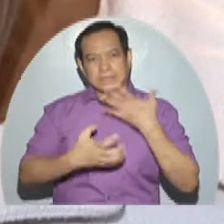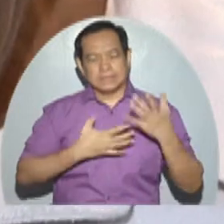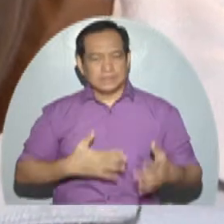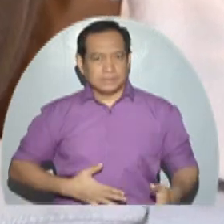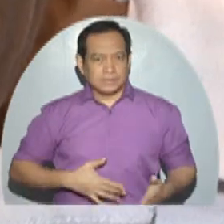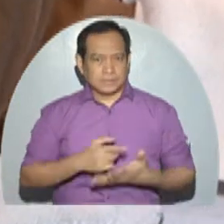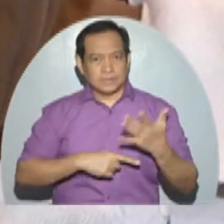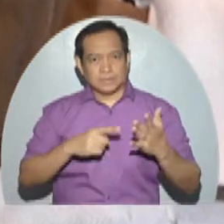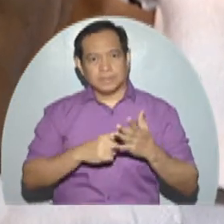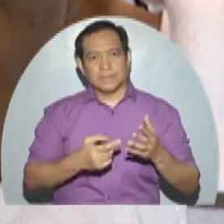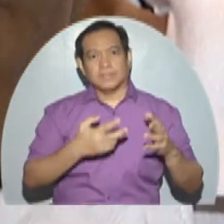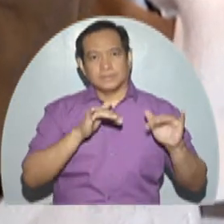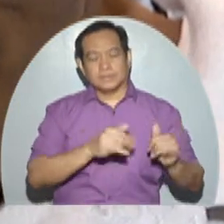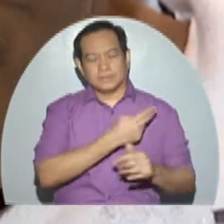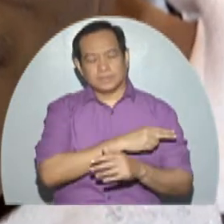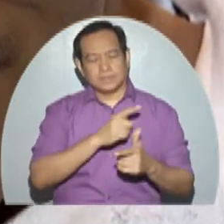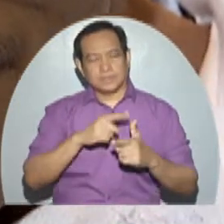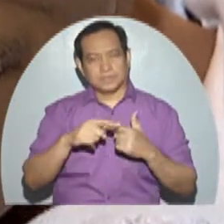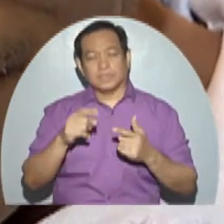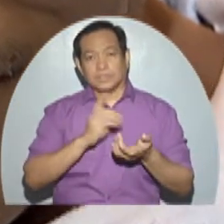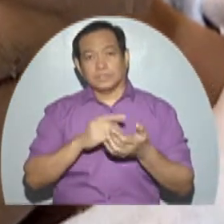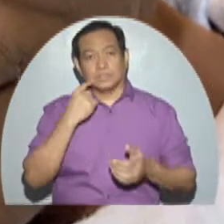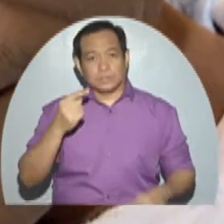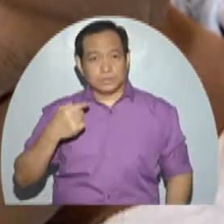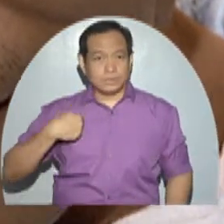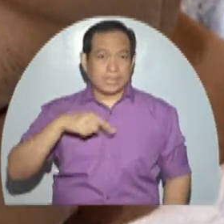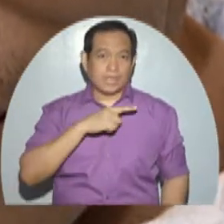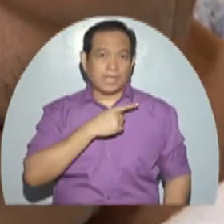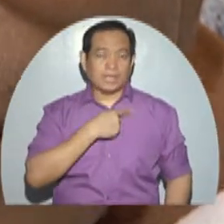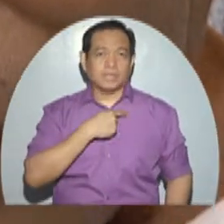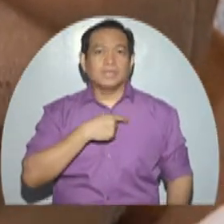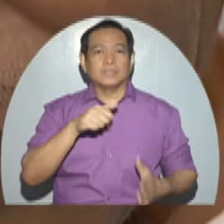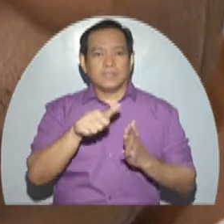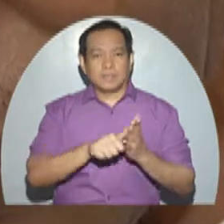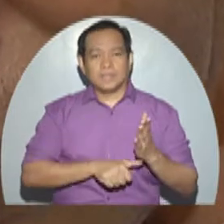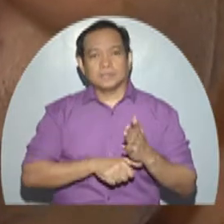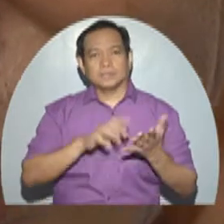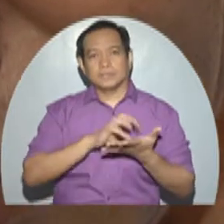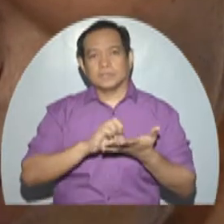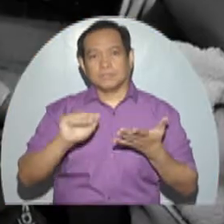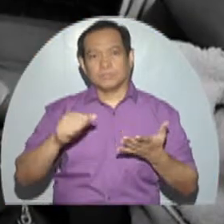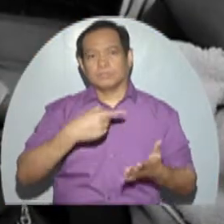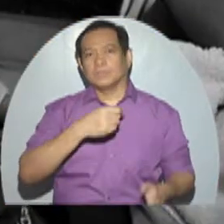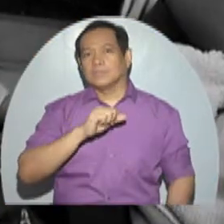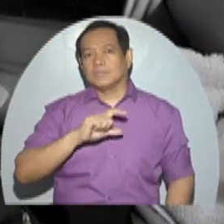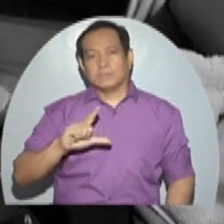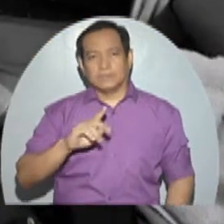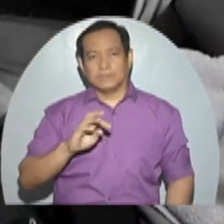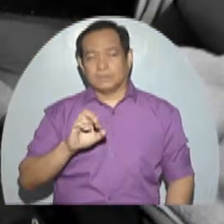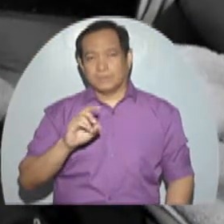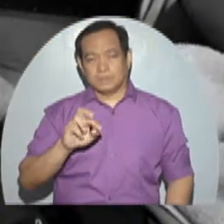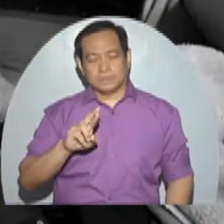Na-admit siya, tapos na-admit na sabihan na rin po kami ng doktor na kailangan siyang operahan, tanggalin yung gallbladder niya. Tapos po, hindi pa po siya